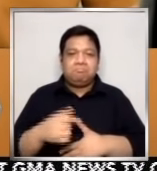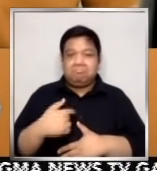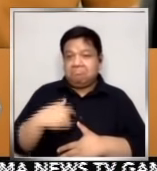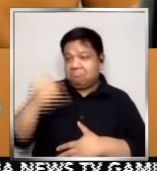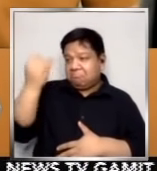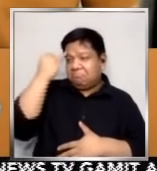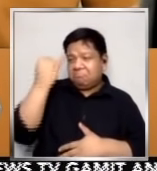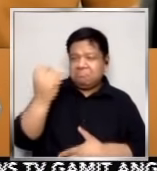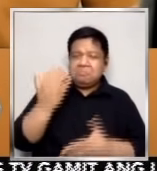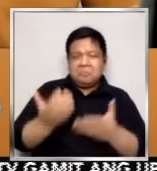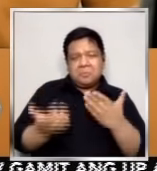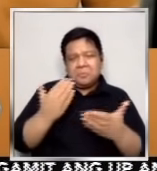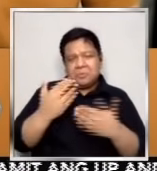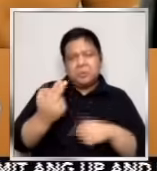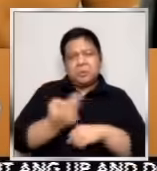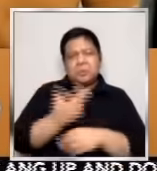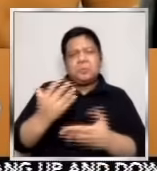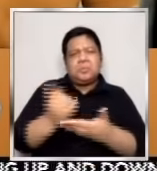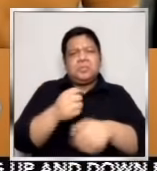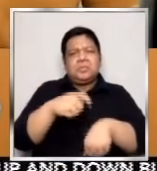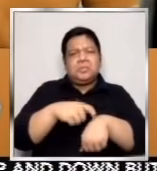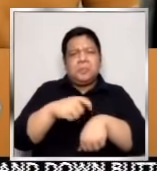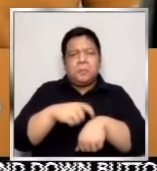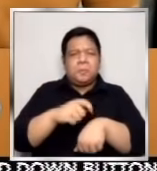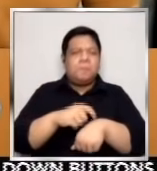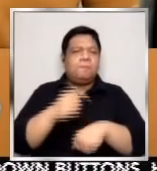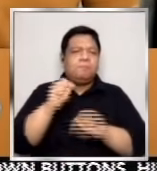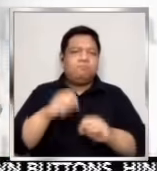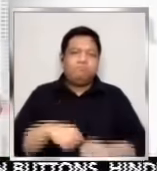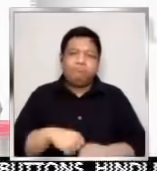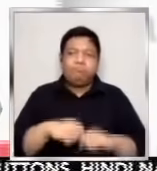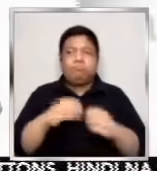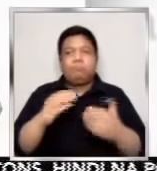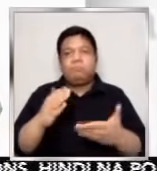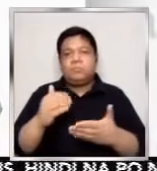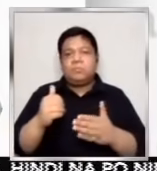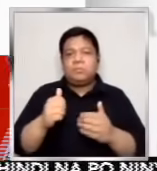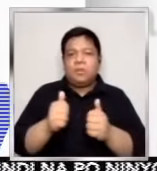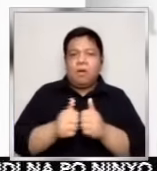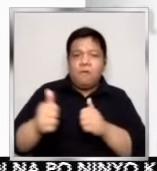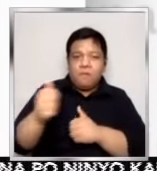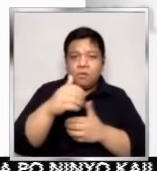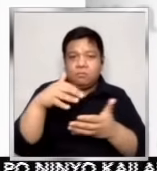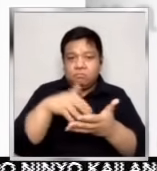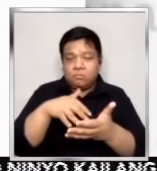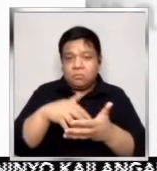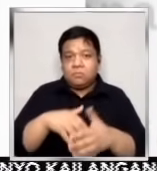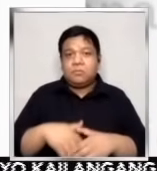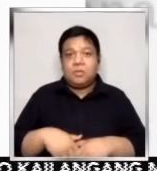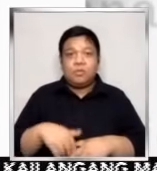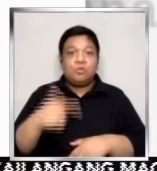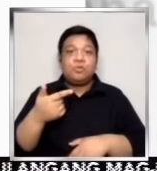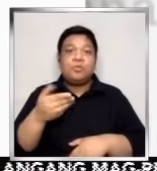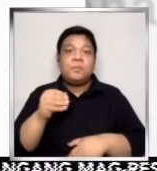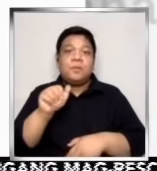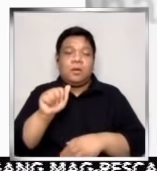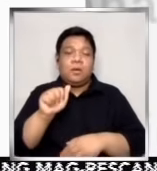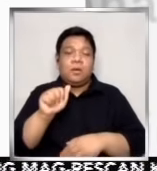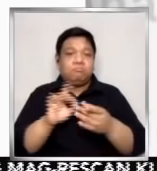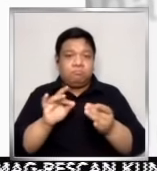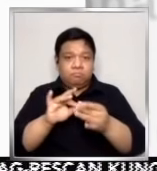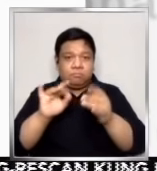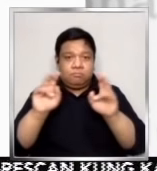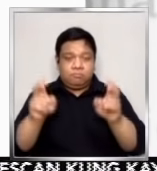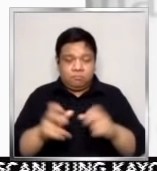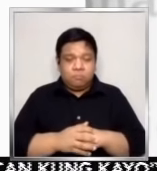yung oras na to para pwede rin po akong mag-advance sa studies. Sa statement ng GMA Entertainment Group, sinabi nitong